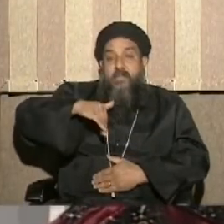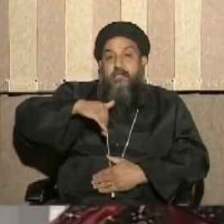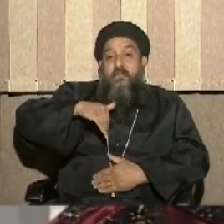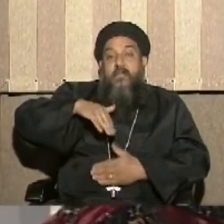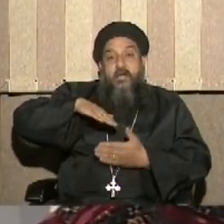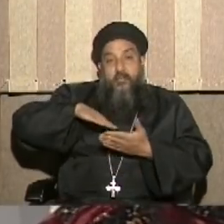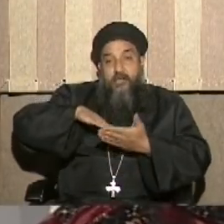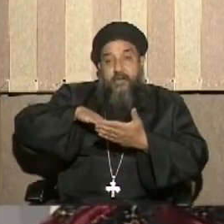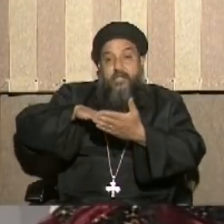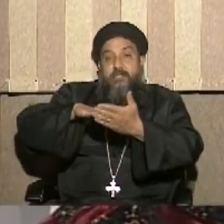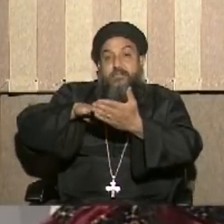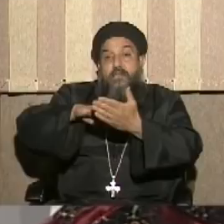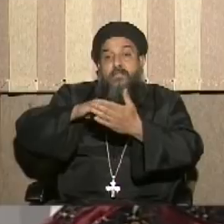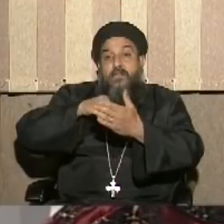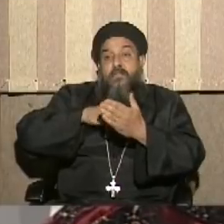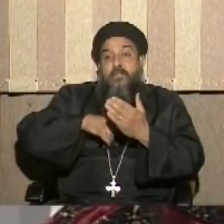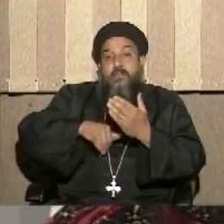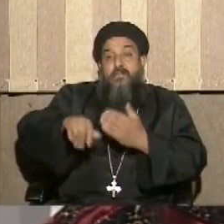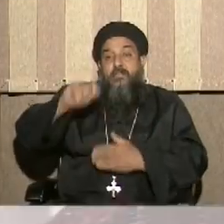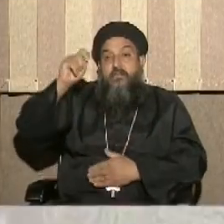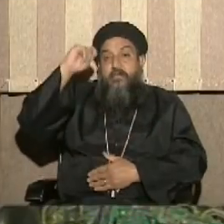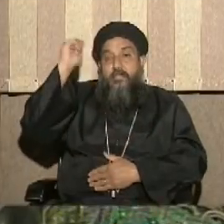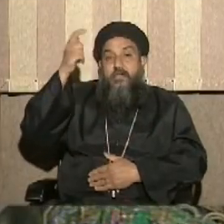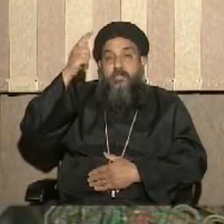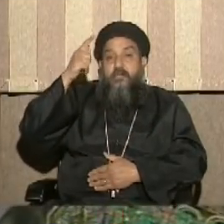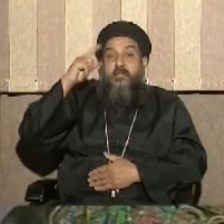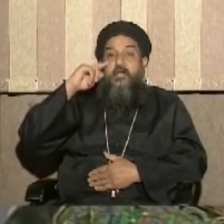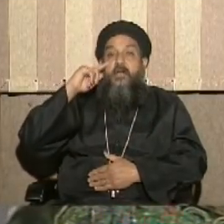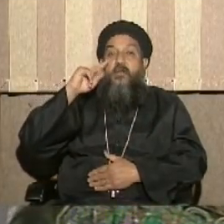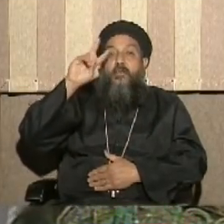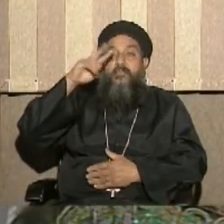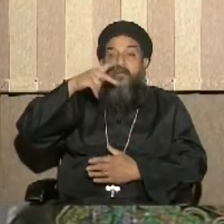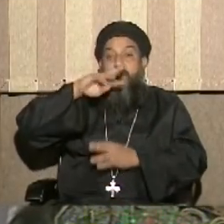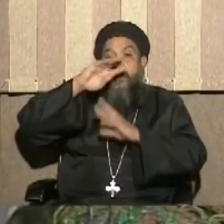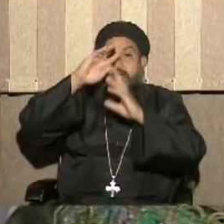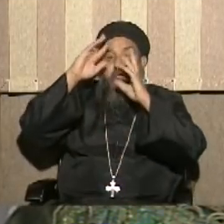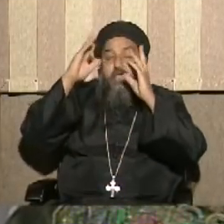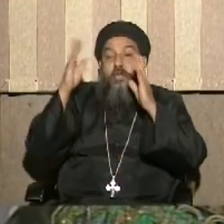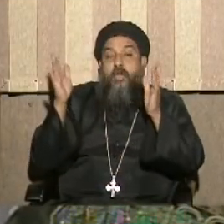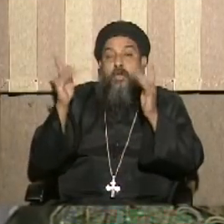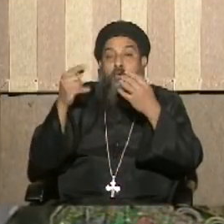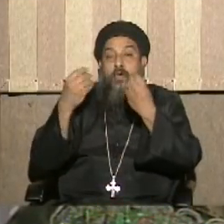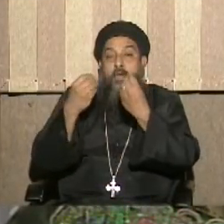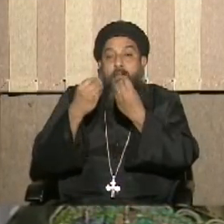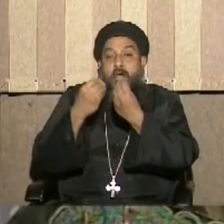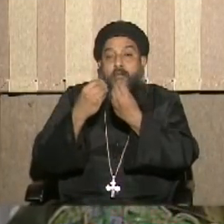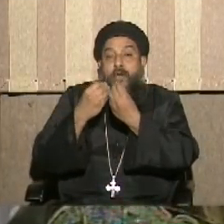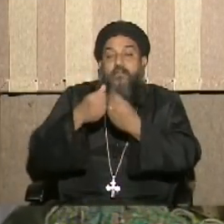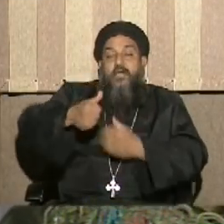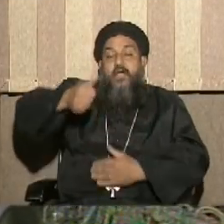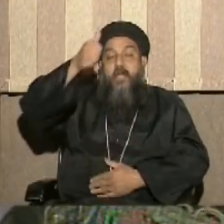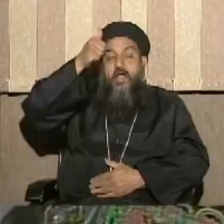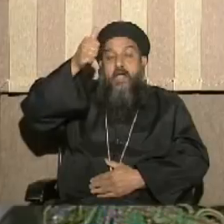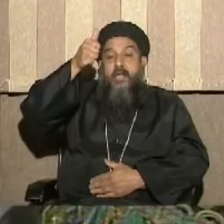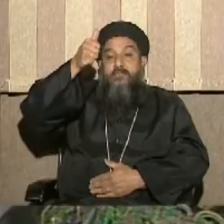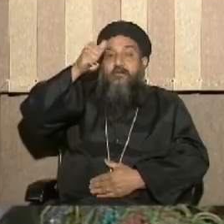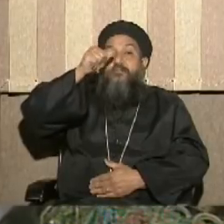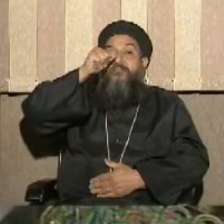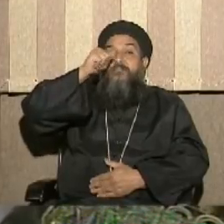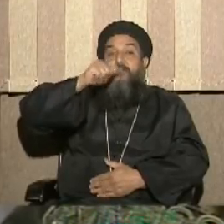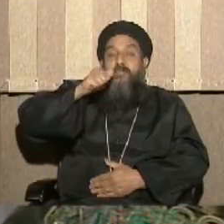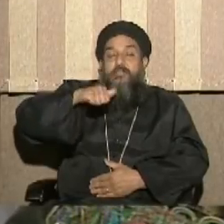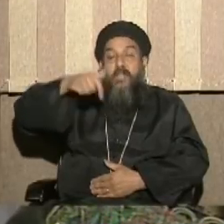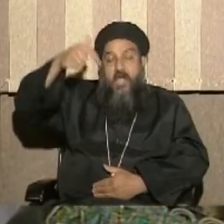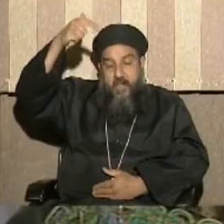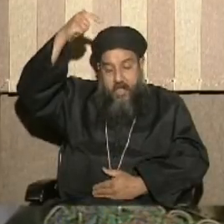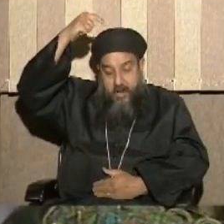دخولك وعقربك من الآن وإلى الأبد. هللويا. هو ذا ما أحسن وما أحلى أن يسكن الأخوة معه. قلطيب